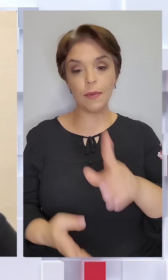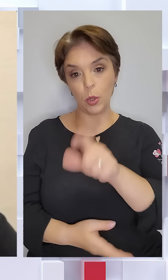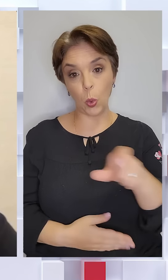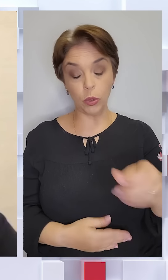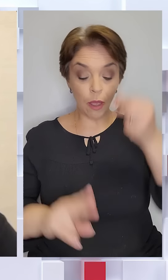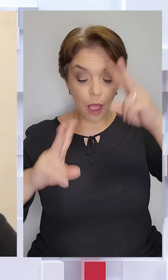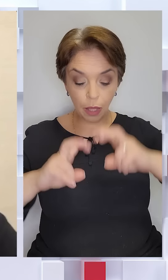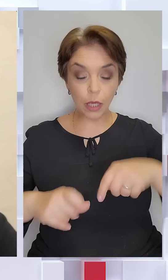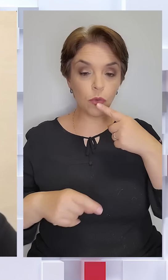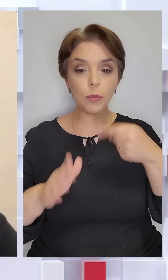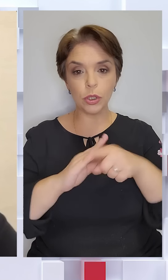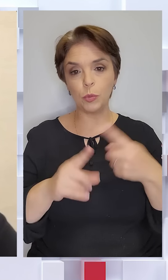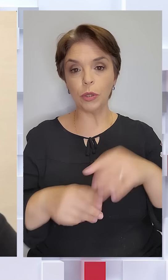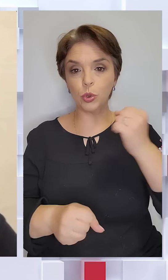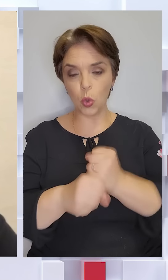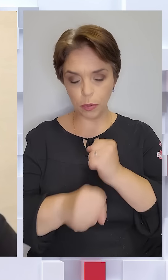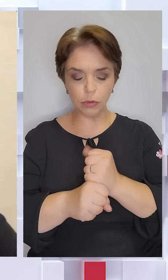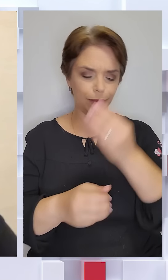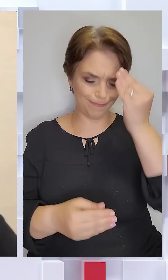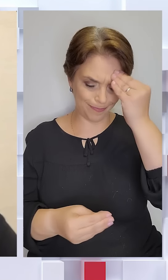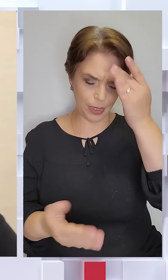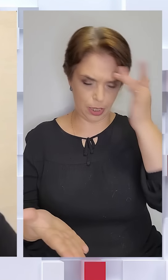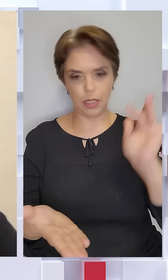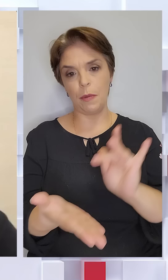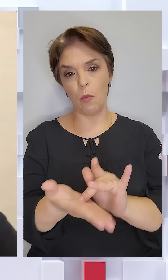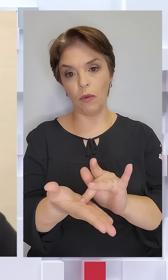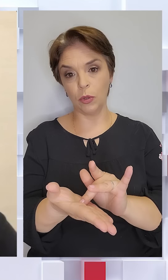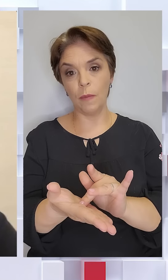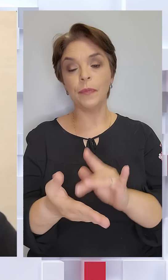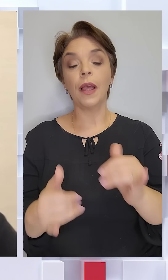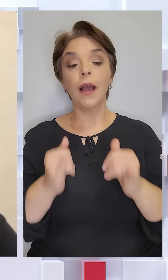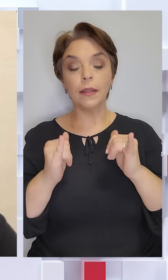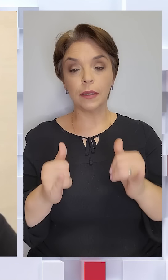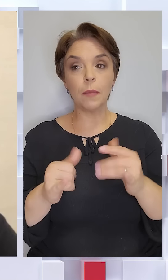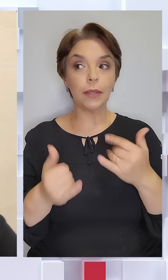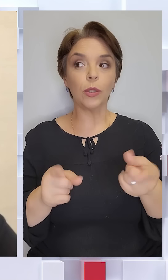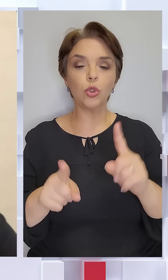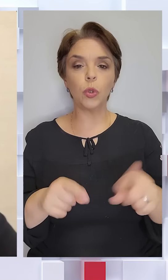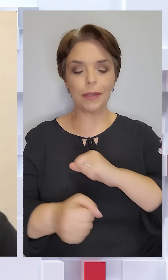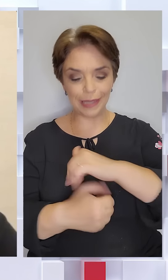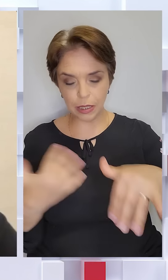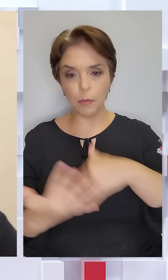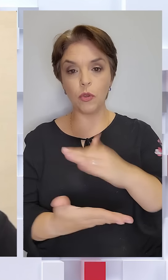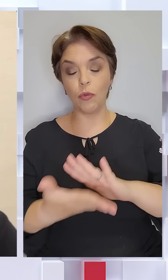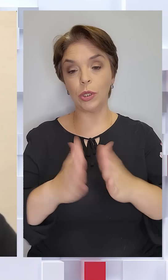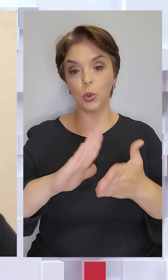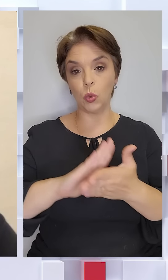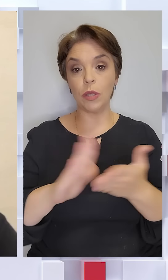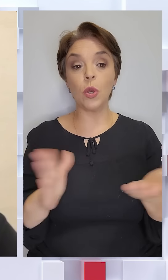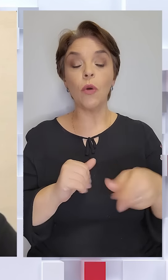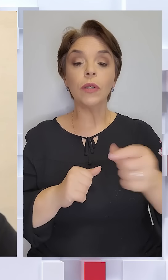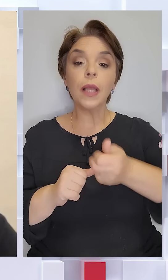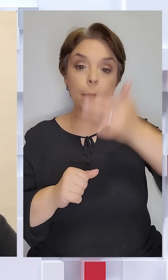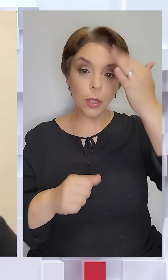І аналіз говорить про те, що це було зроблено цілеспрямовано, мабуть, для того, щоб дестабілізувати ситуацію, яку